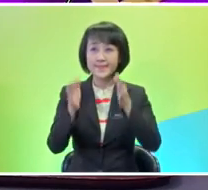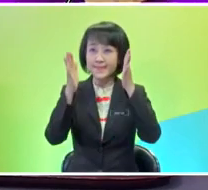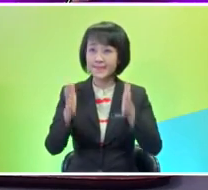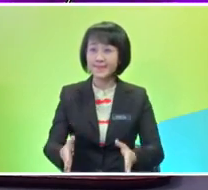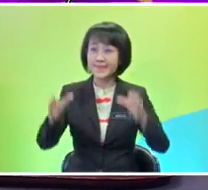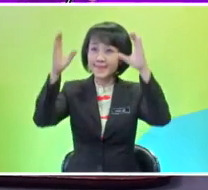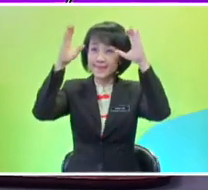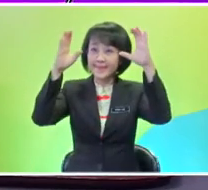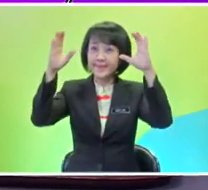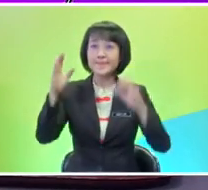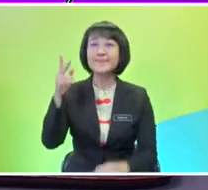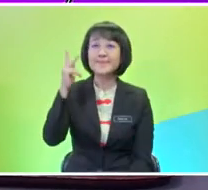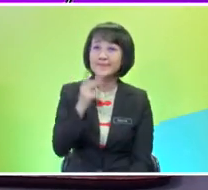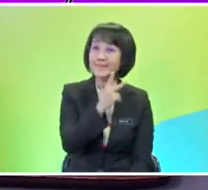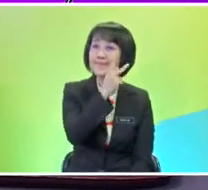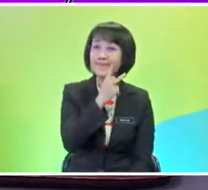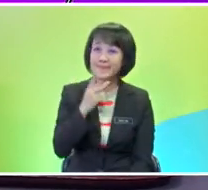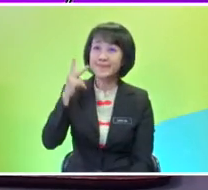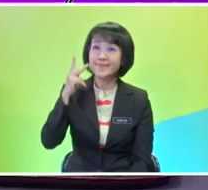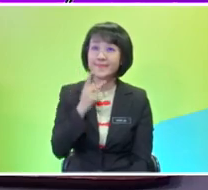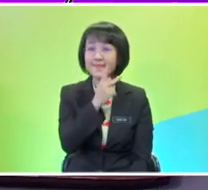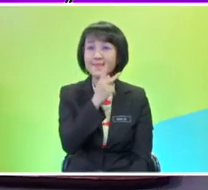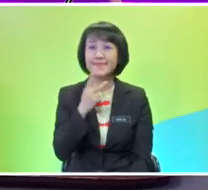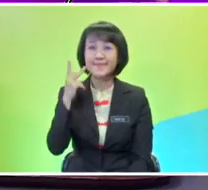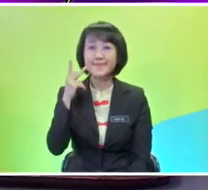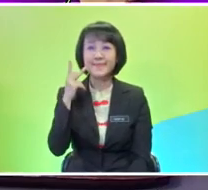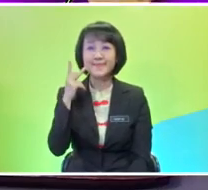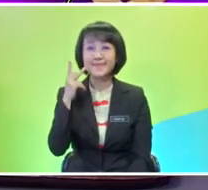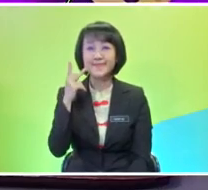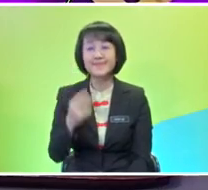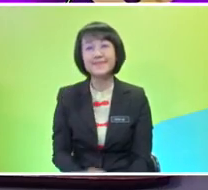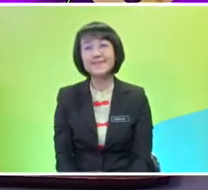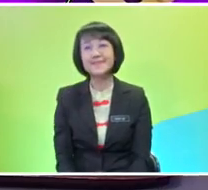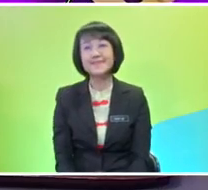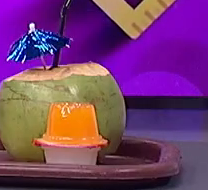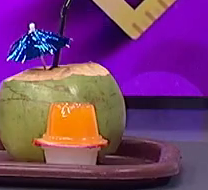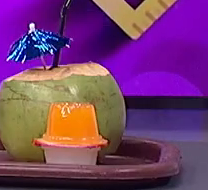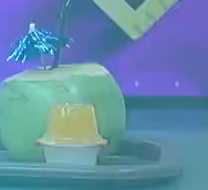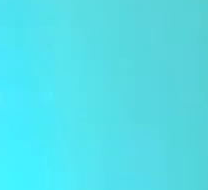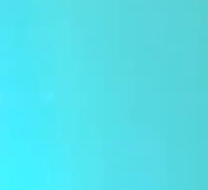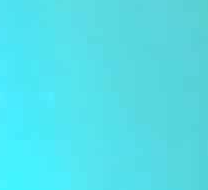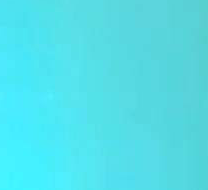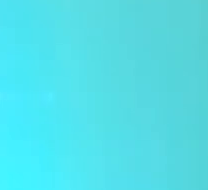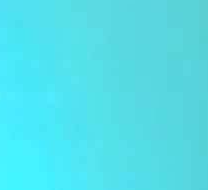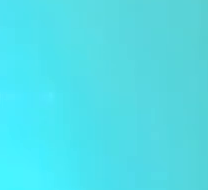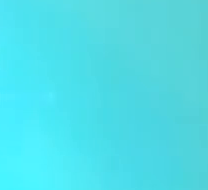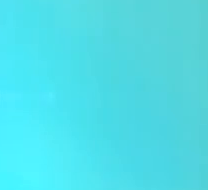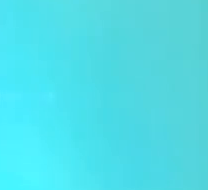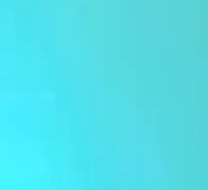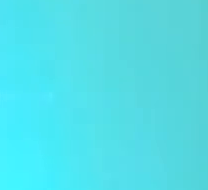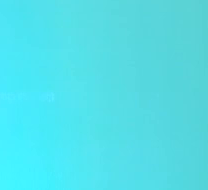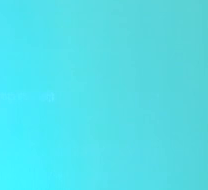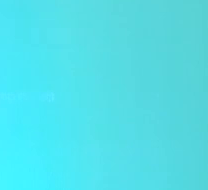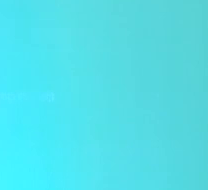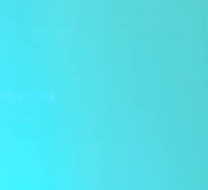yaitu Cikgu Lee sing cat atau poin demi masuk dengan panggilan cek go Caty dari sekolah Pendidikan khas dalam pil